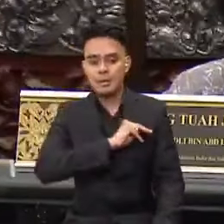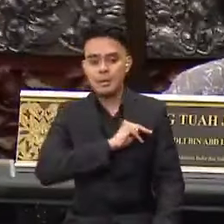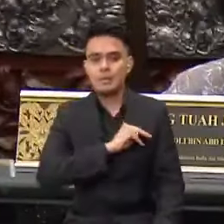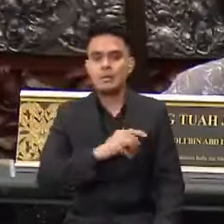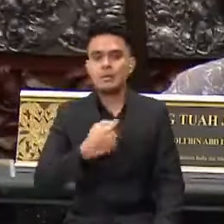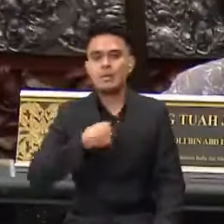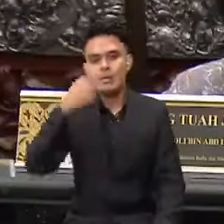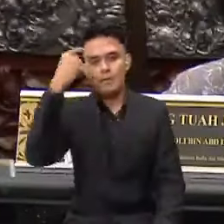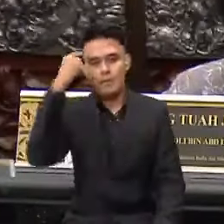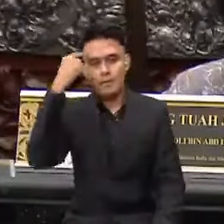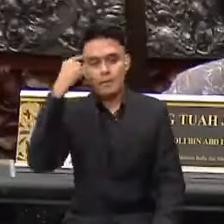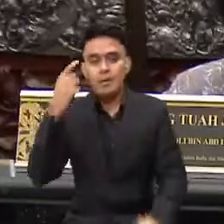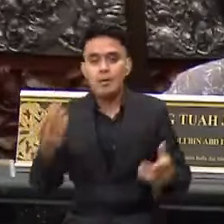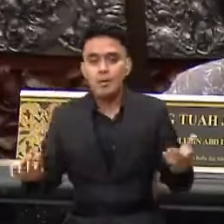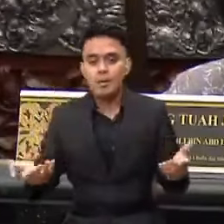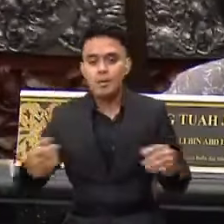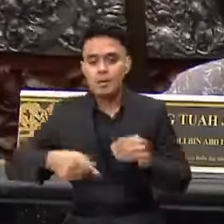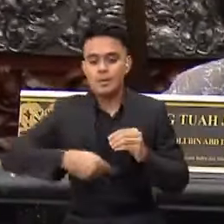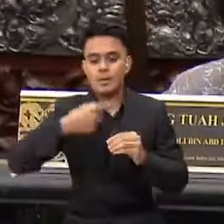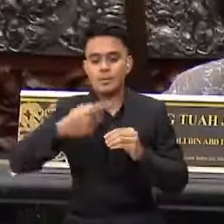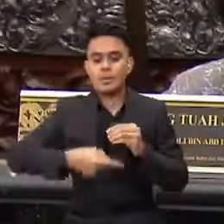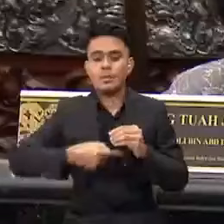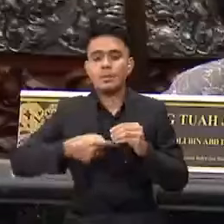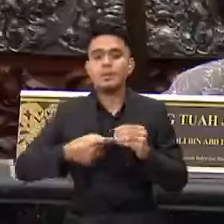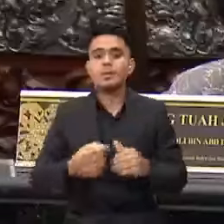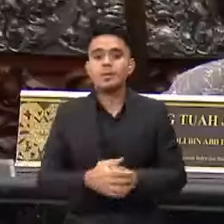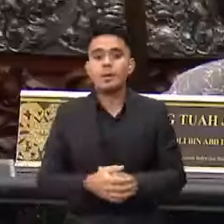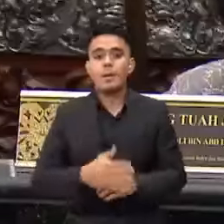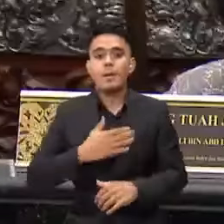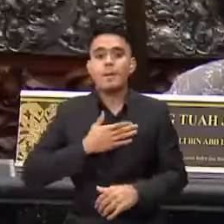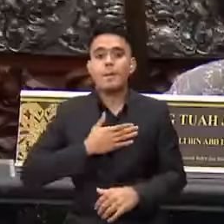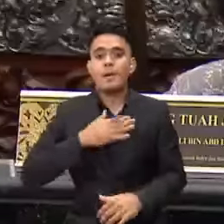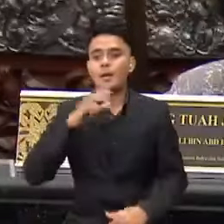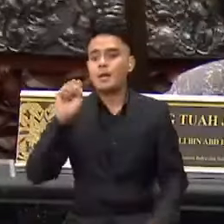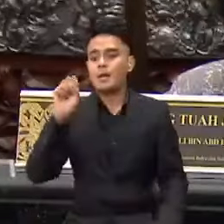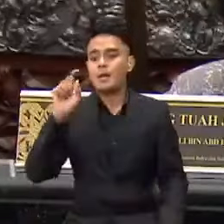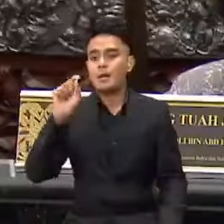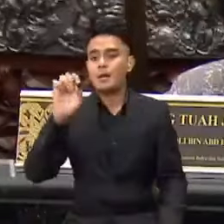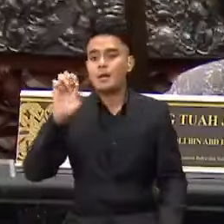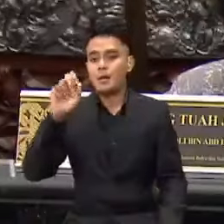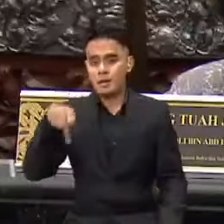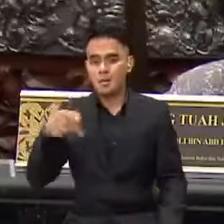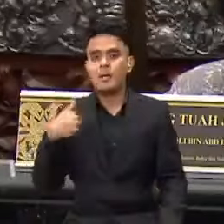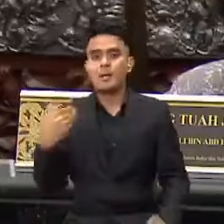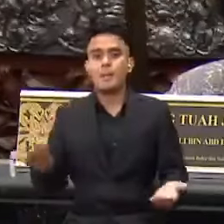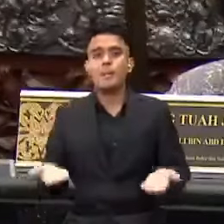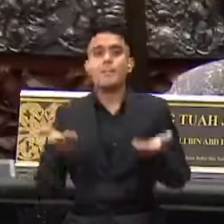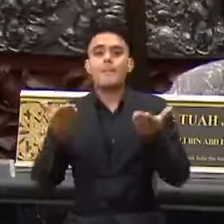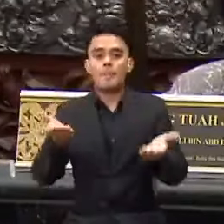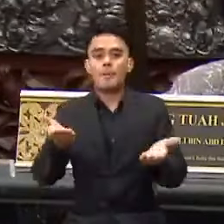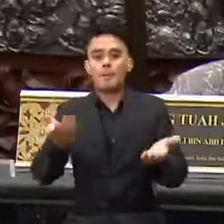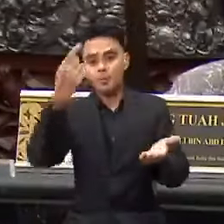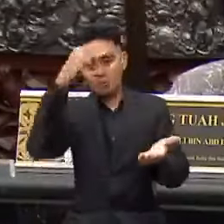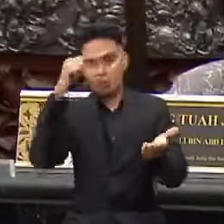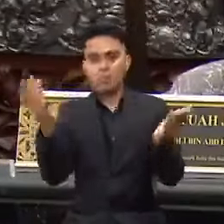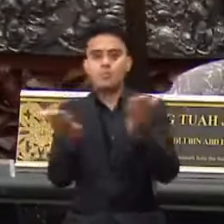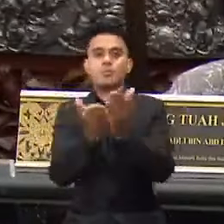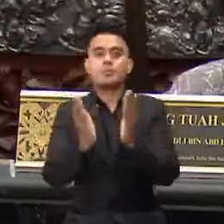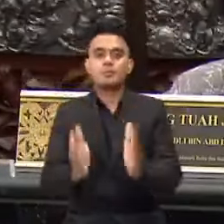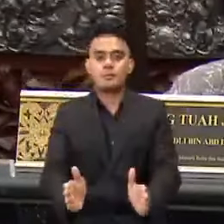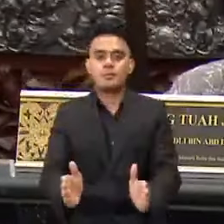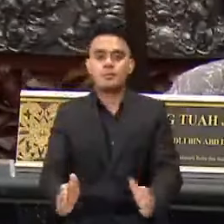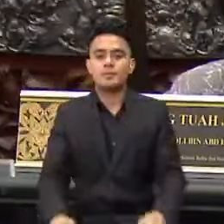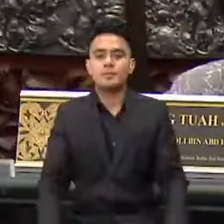yang antaranya juga ialah tentang jawatan MyStep yang sekarang juga ditawarkan kepada graduan-graduan